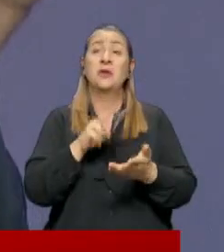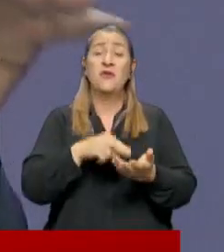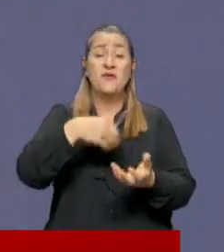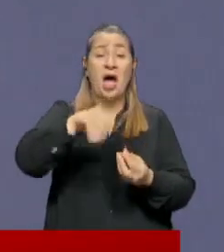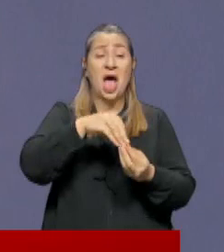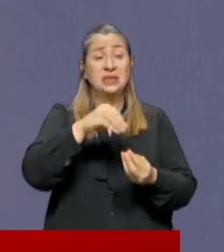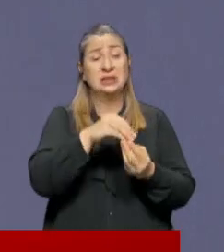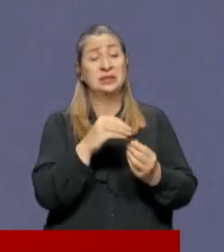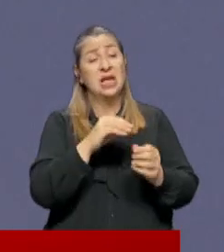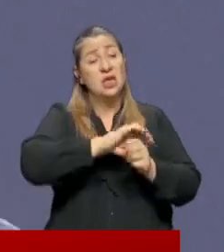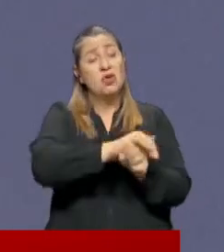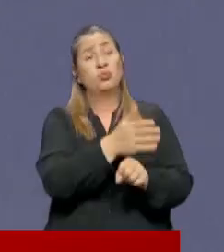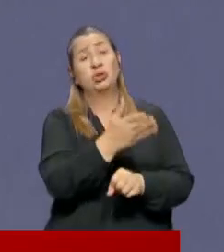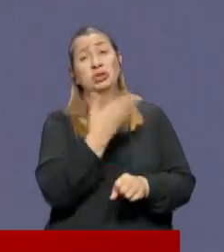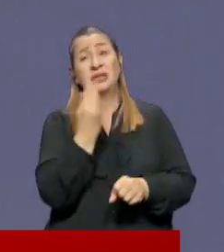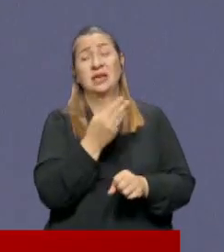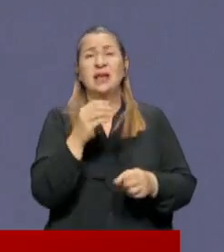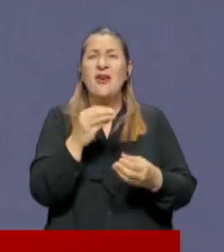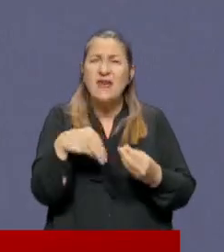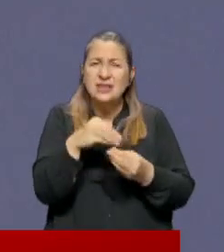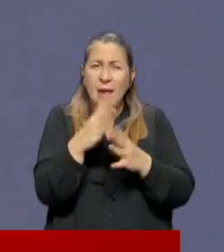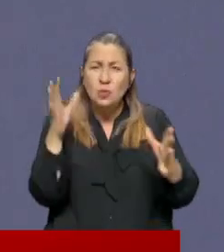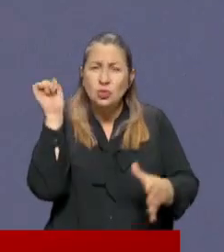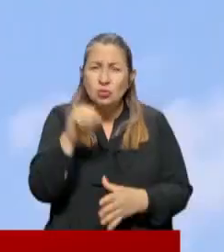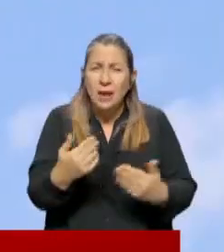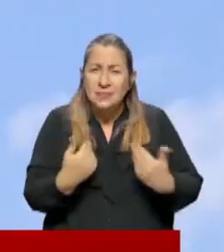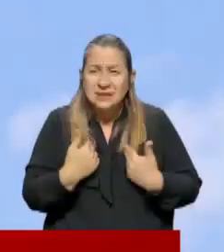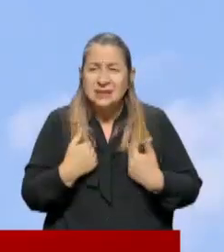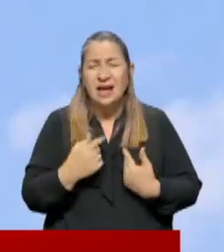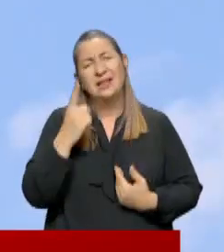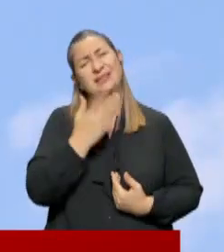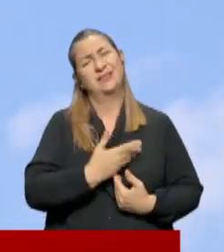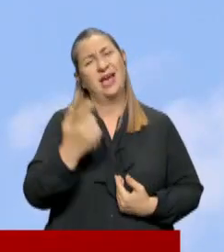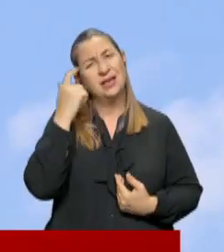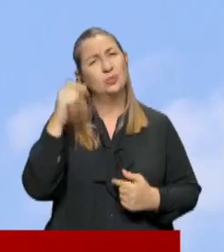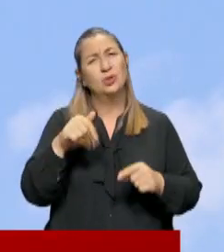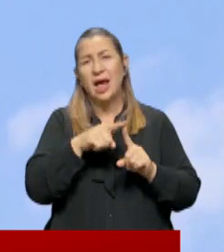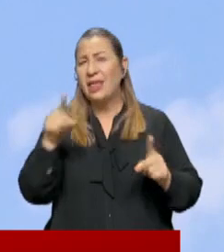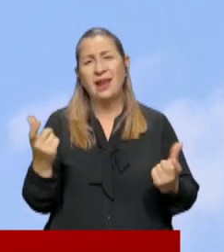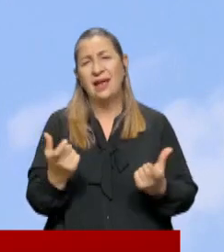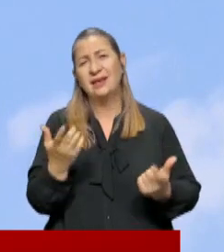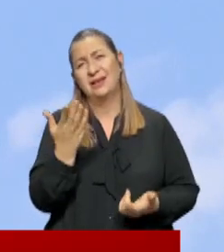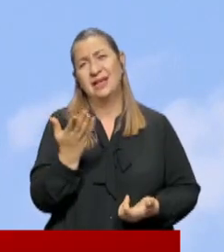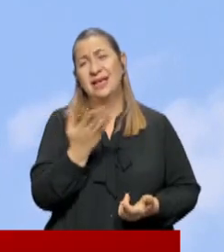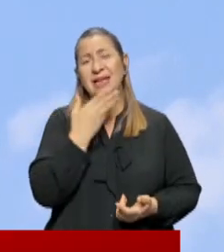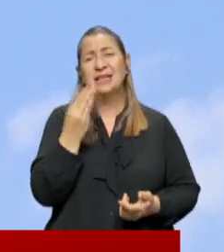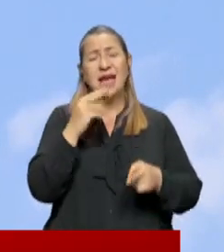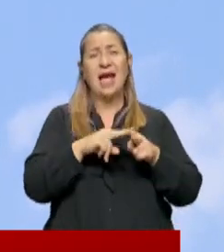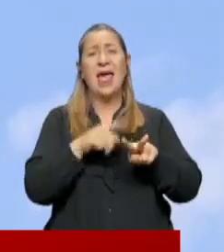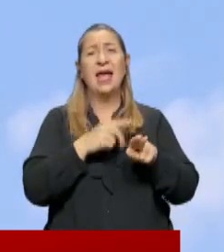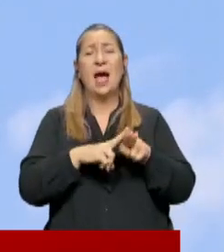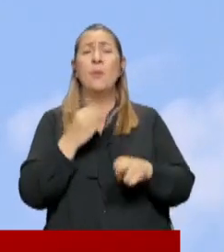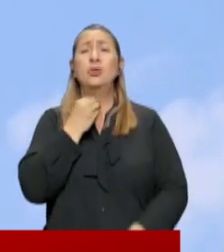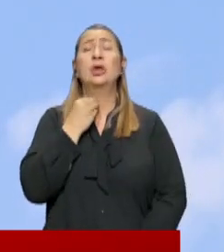faiz yükü bindiriyor muşuz ya o Faizin en büyük düşmanı biziz Allah aşkına aklınız bugüne kadar neredeydi gençlerin